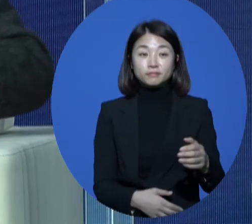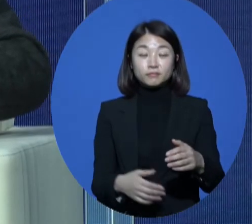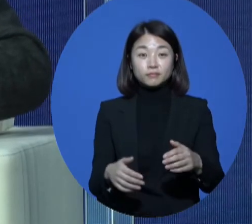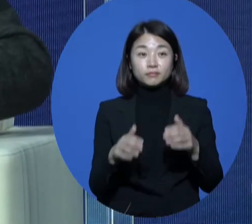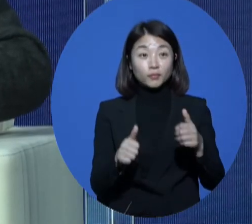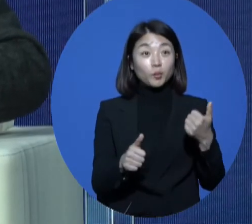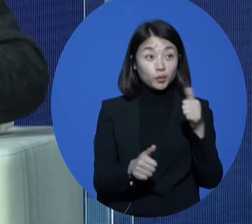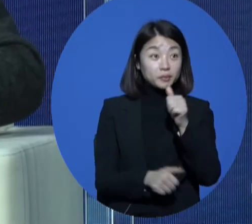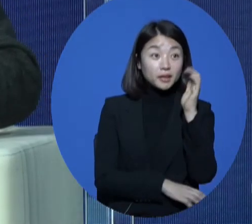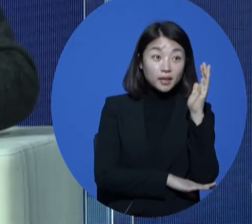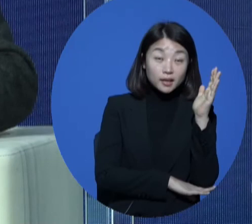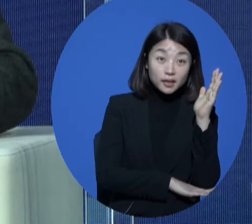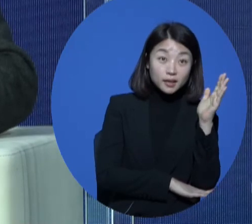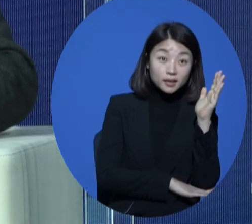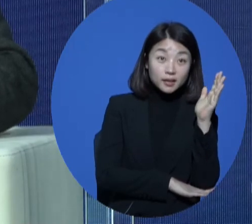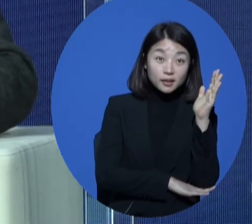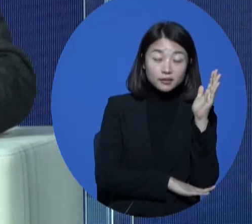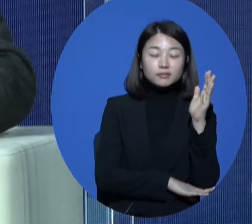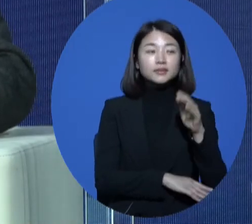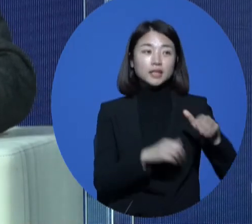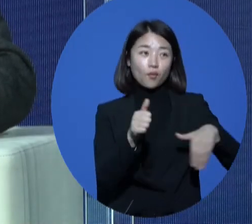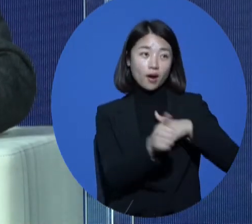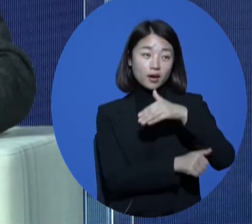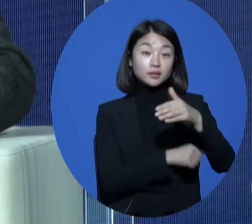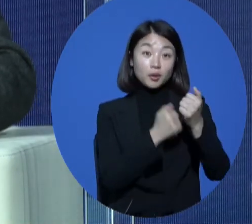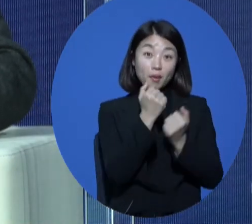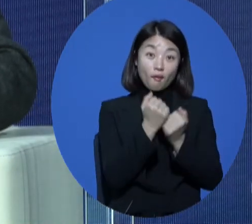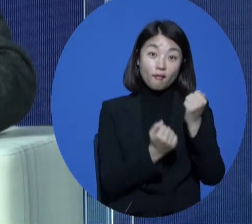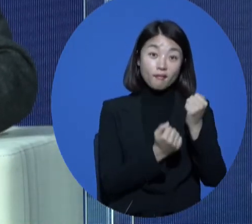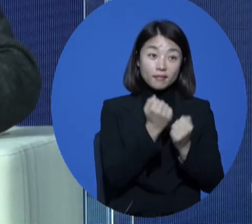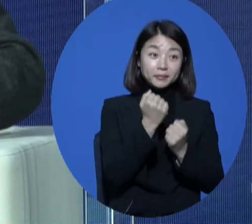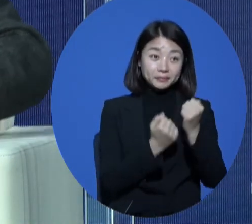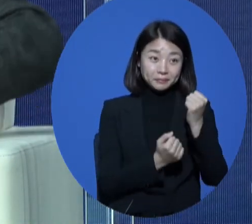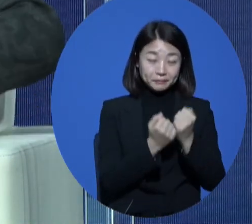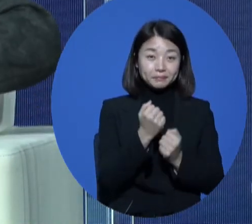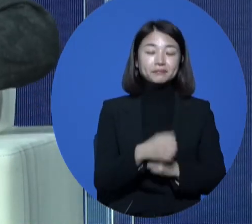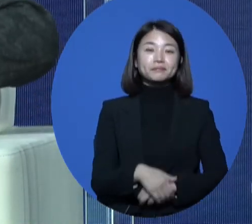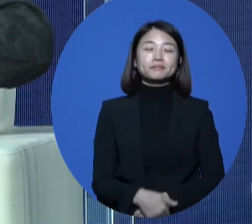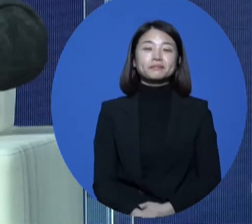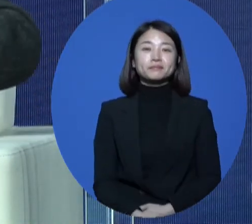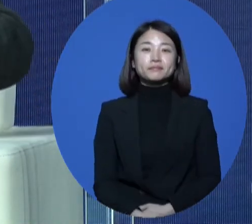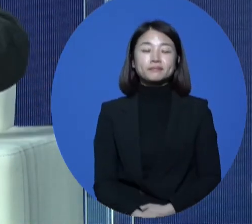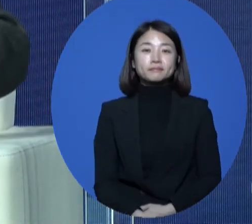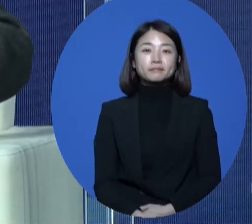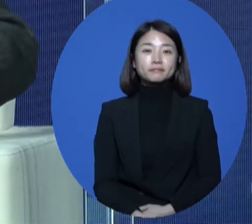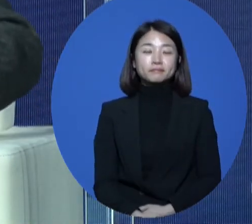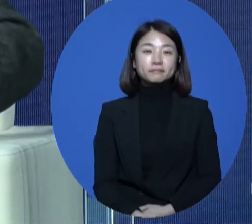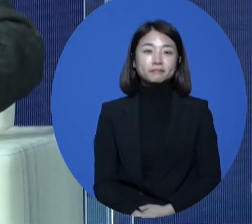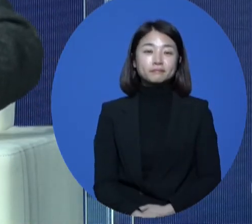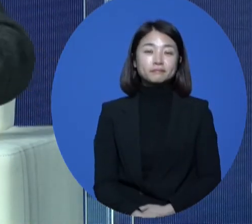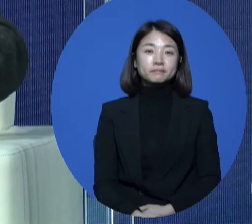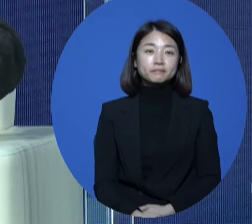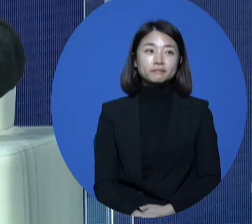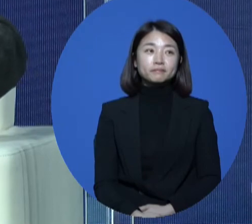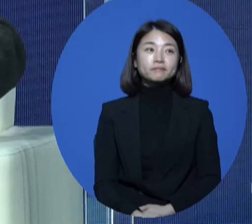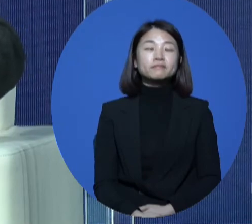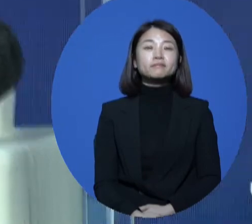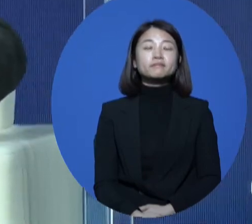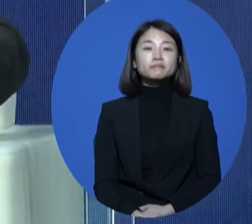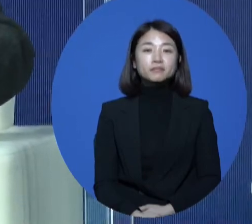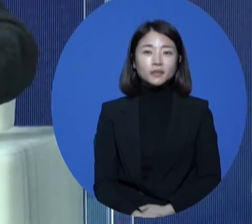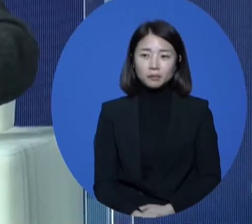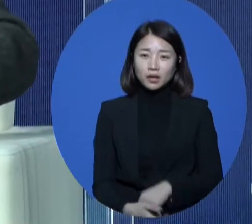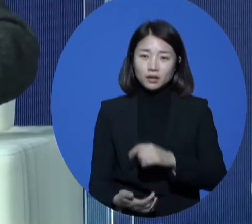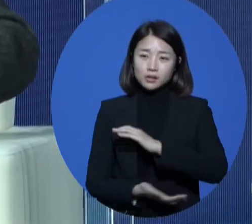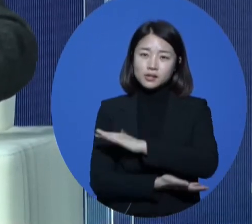진행의 경과와 그간의 탈시설 운동의 현안들 그리고 인권 침해 사건들과 실태조사 관련된 내용들과 정말